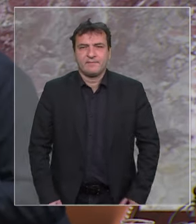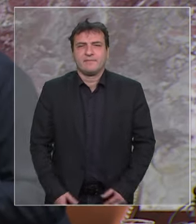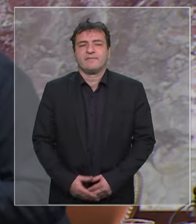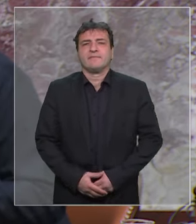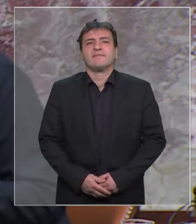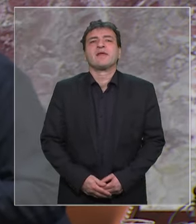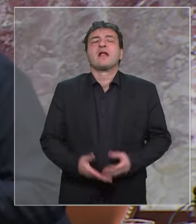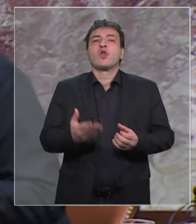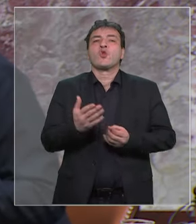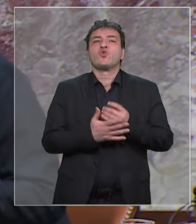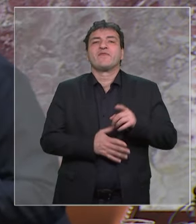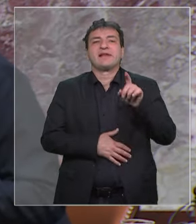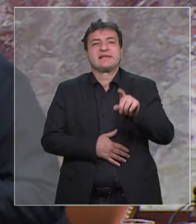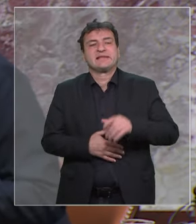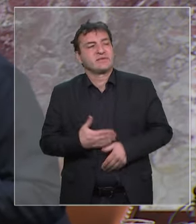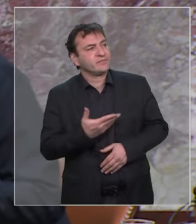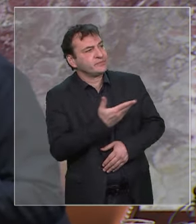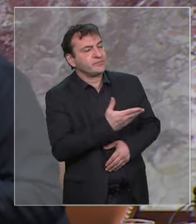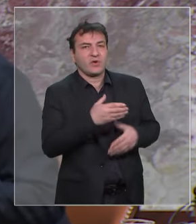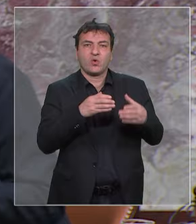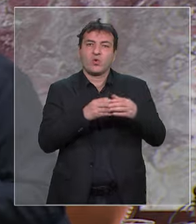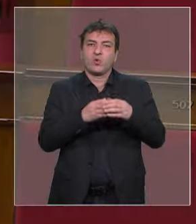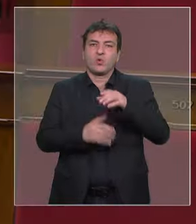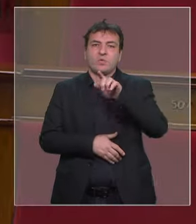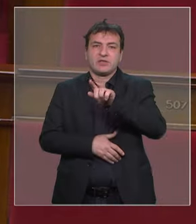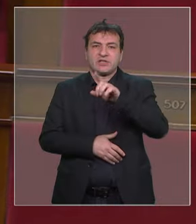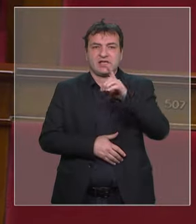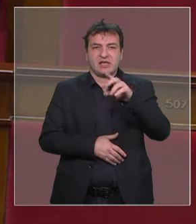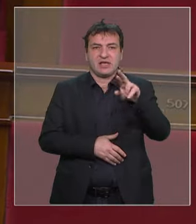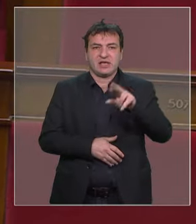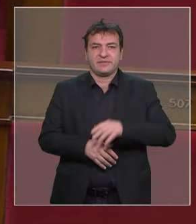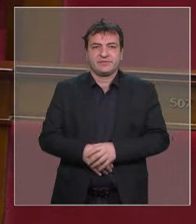La parole est à Monsieur Frédéric Maillot pour le groupe GDR.